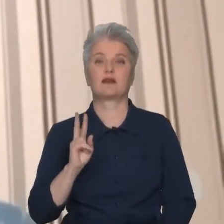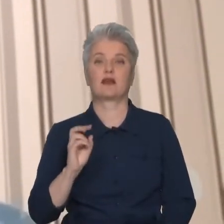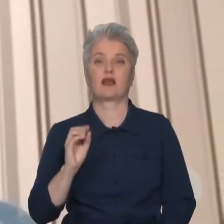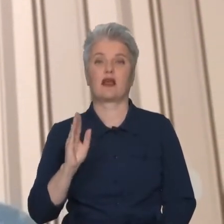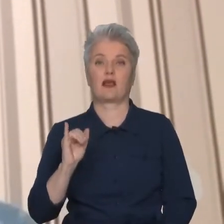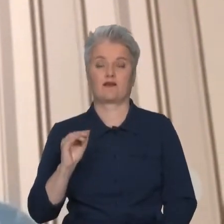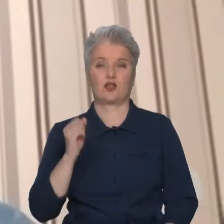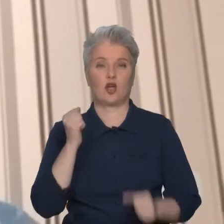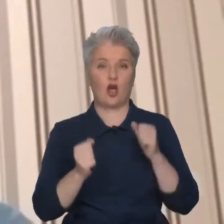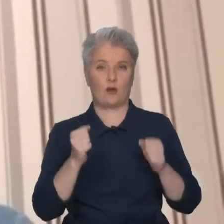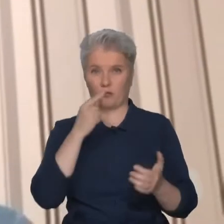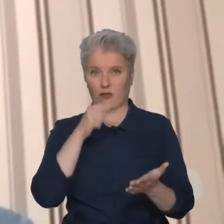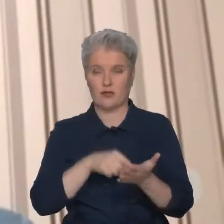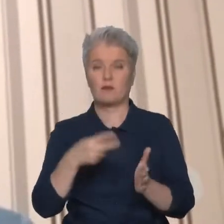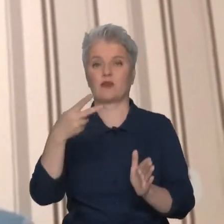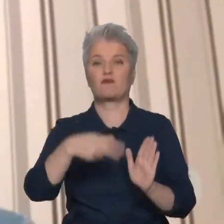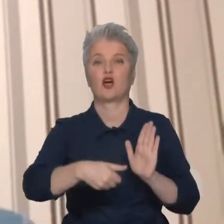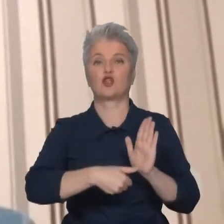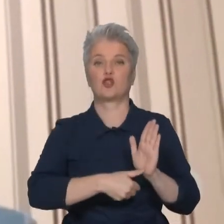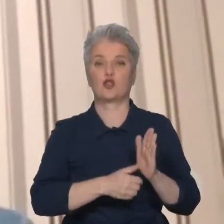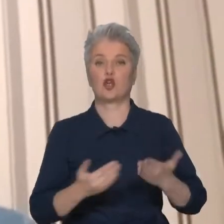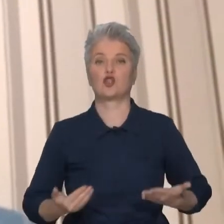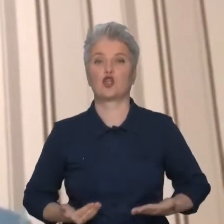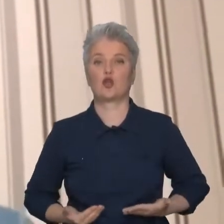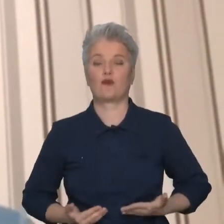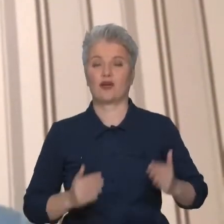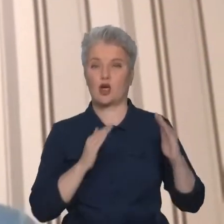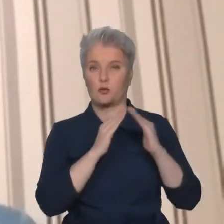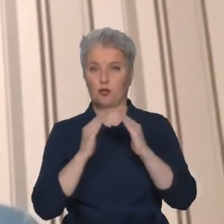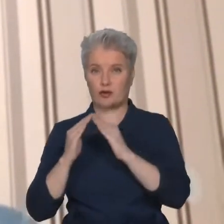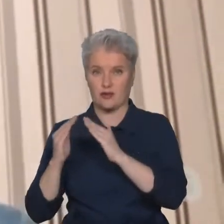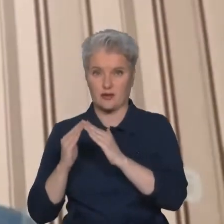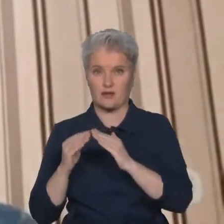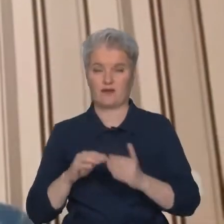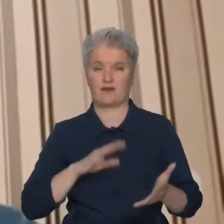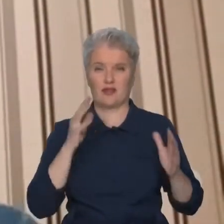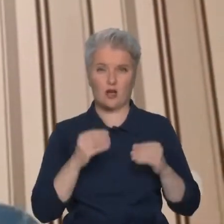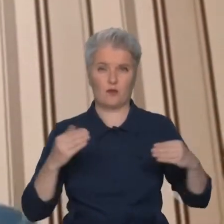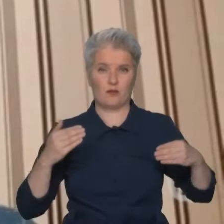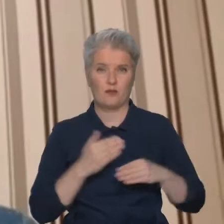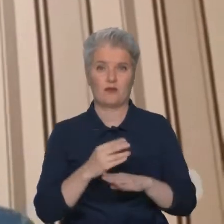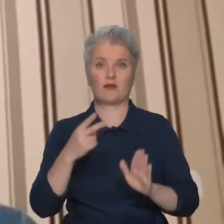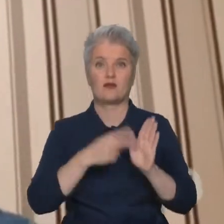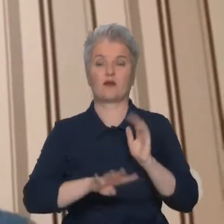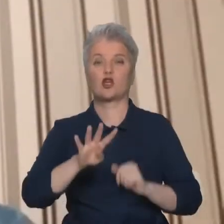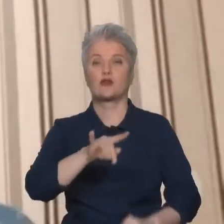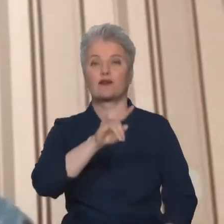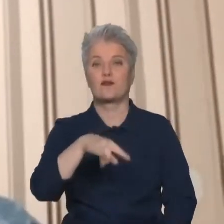обстріл потрапило 26 житлових будинків. У них загалом вилетіло 74